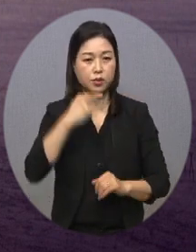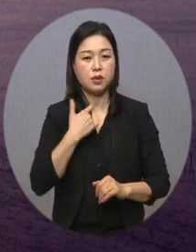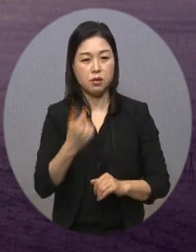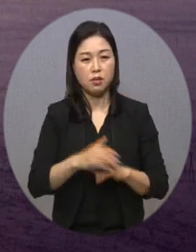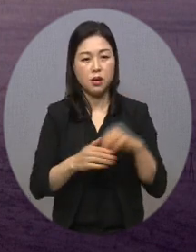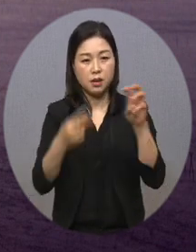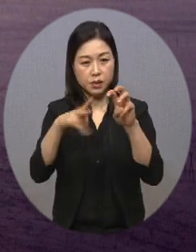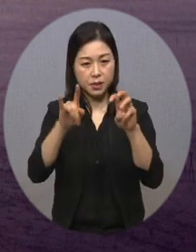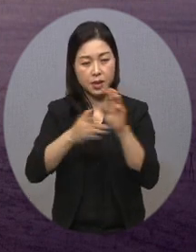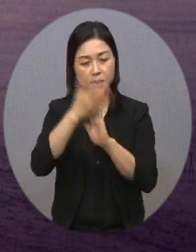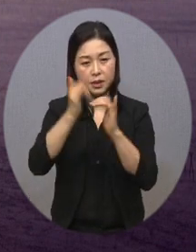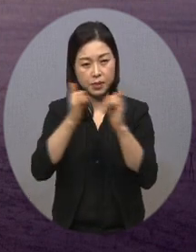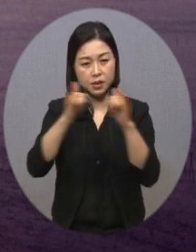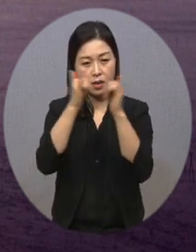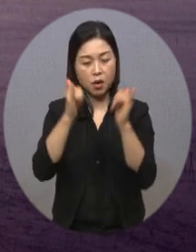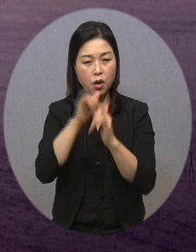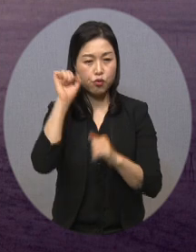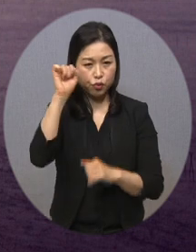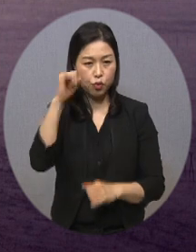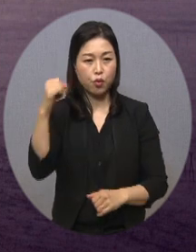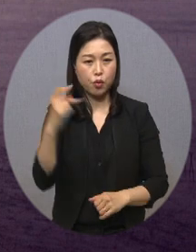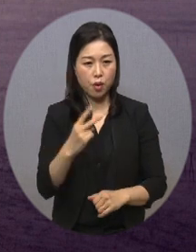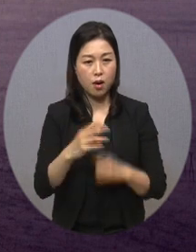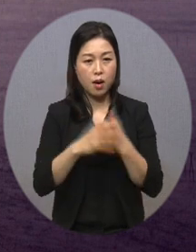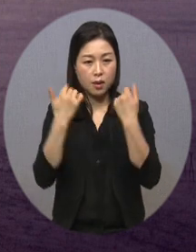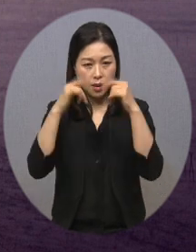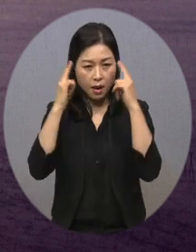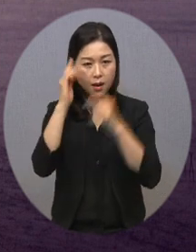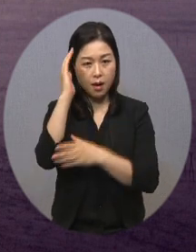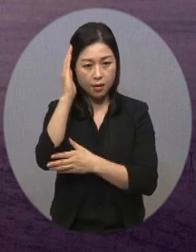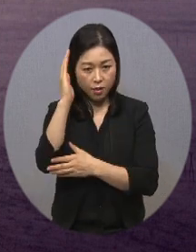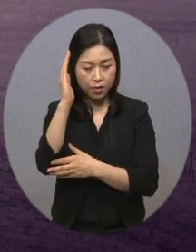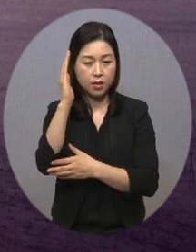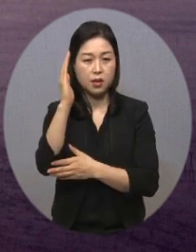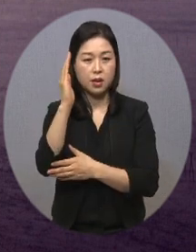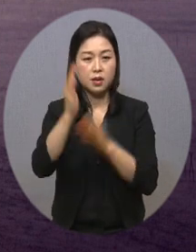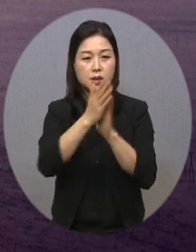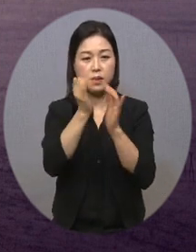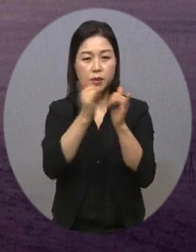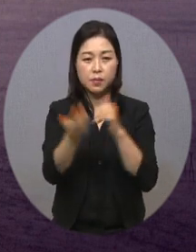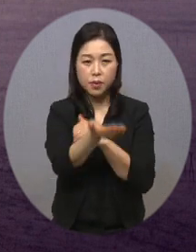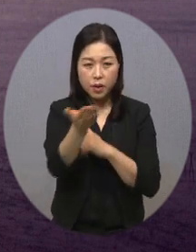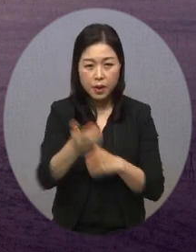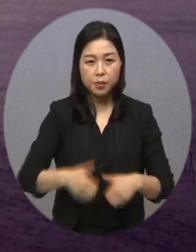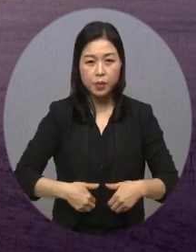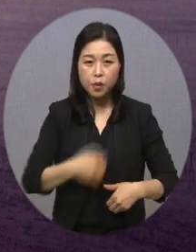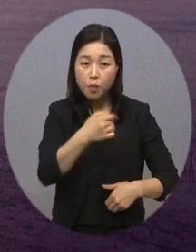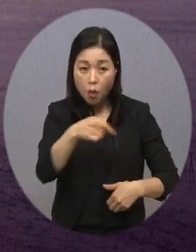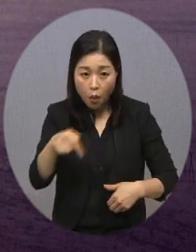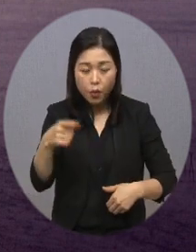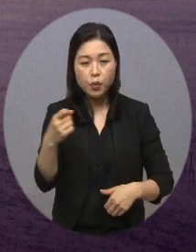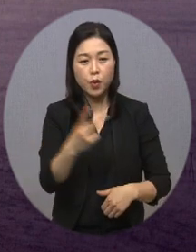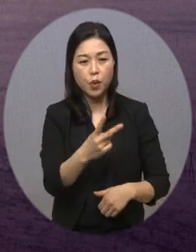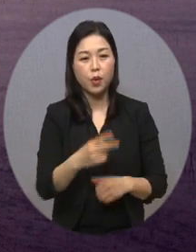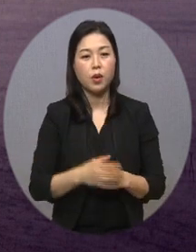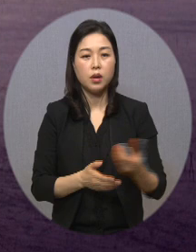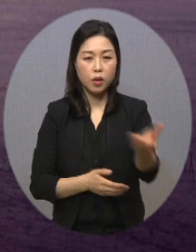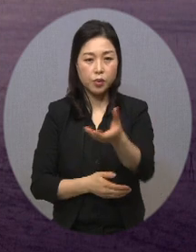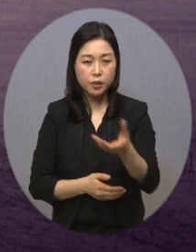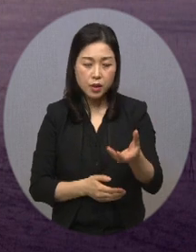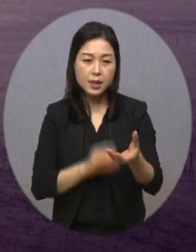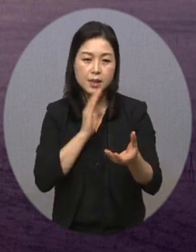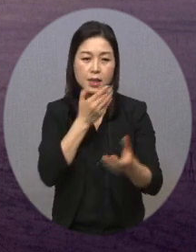30대 시민사회운동과 대학 강의를 통해서 시민에게 무엇이 필요하고 우리 시민들에게